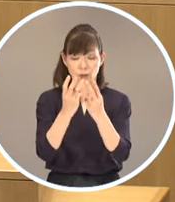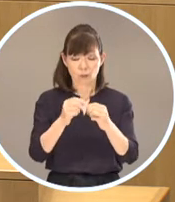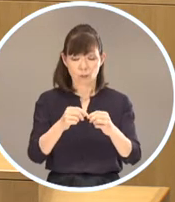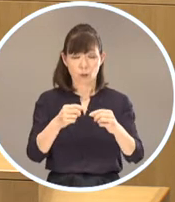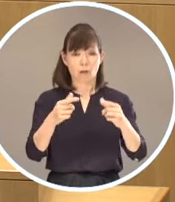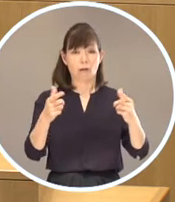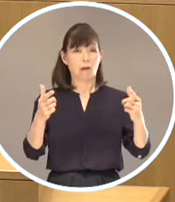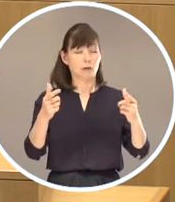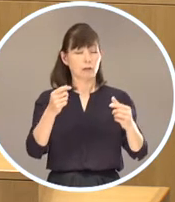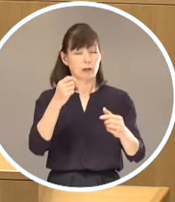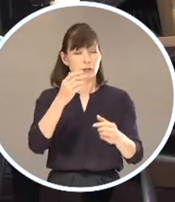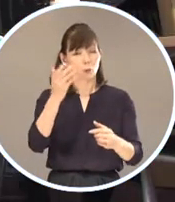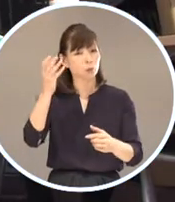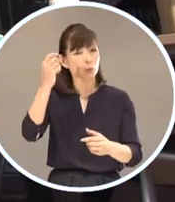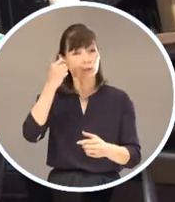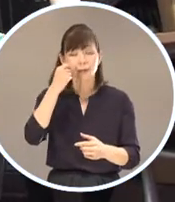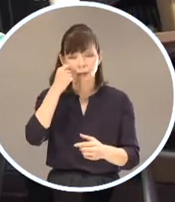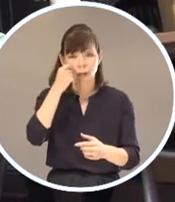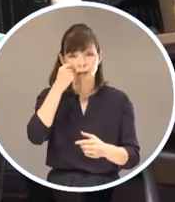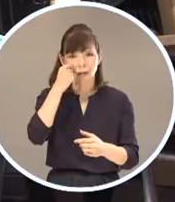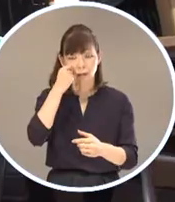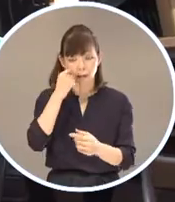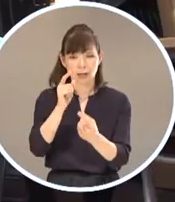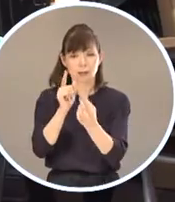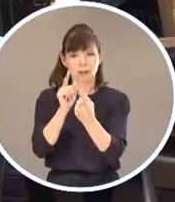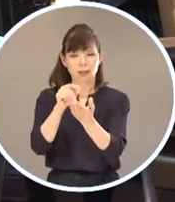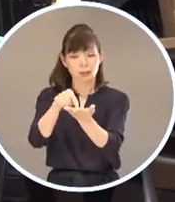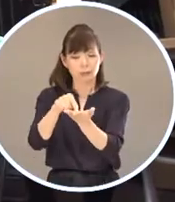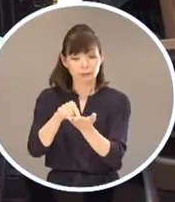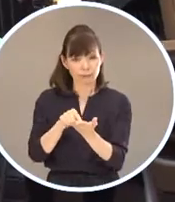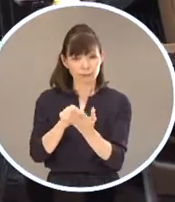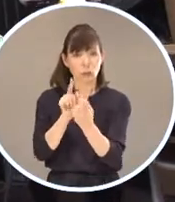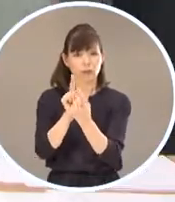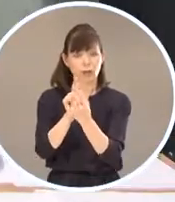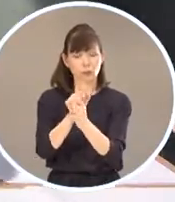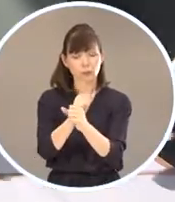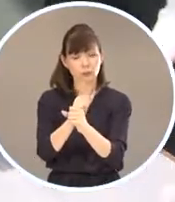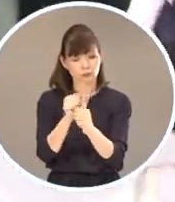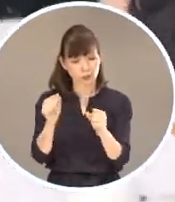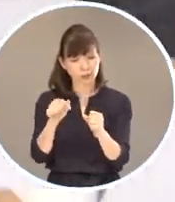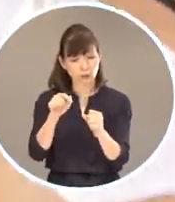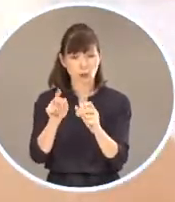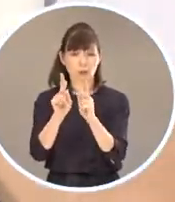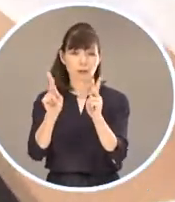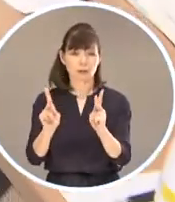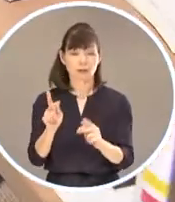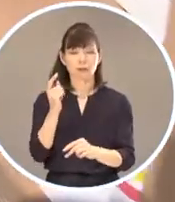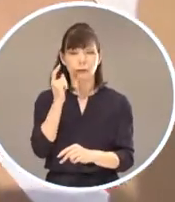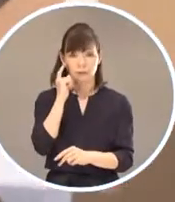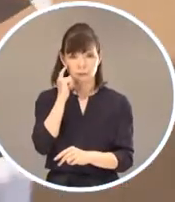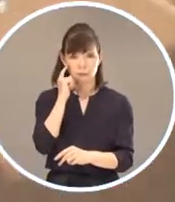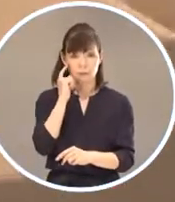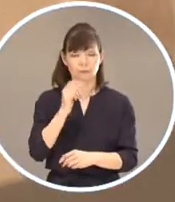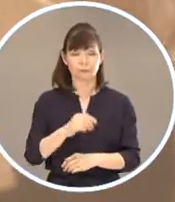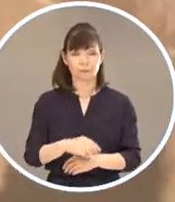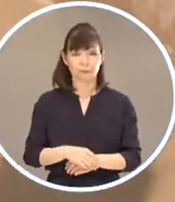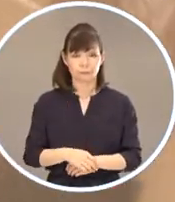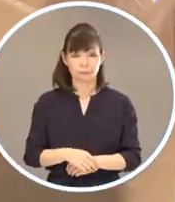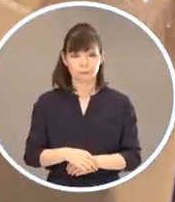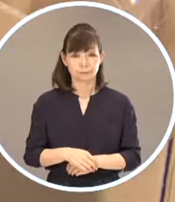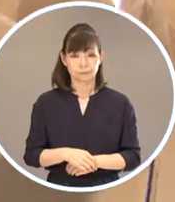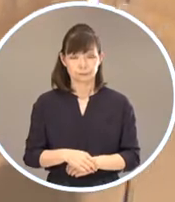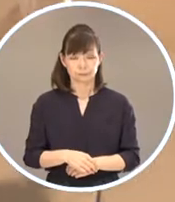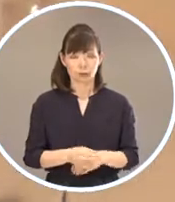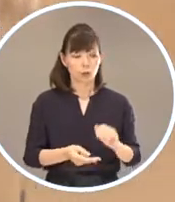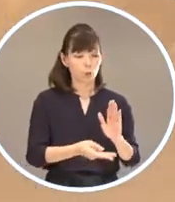確に見込むことができず、事業所の皆様の検査ニーズに応えられなかったことは課題であると考えております。またさらなる